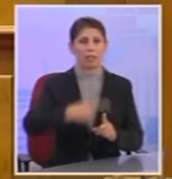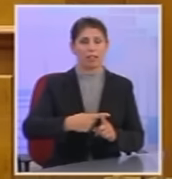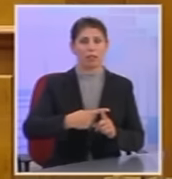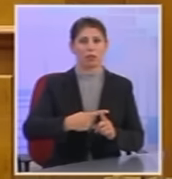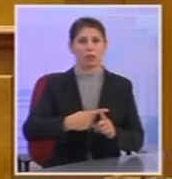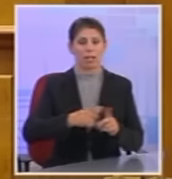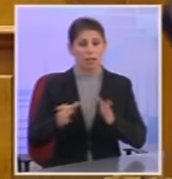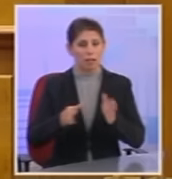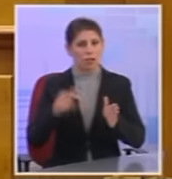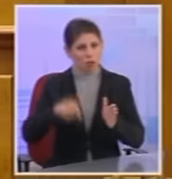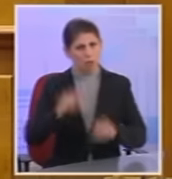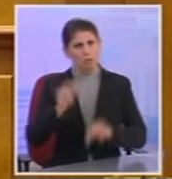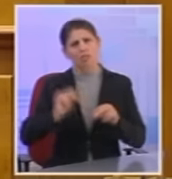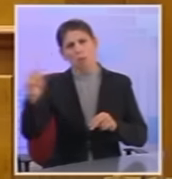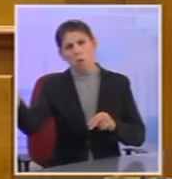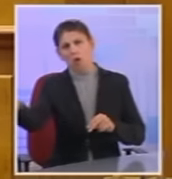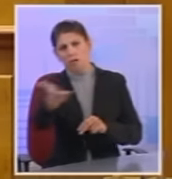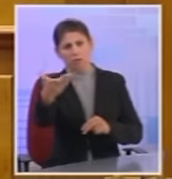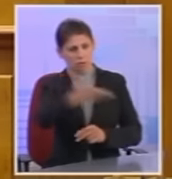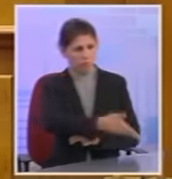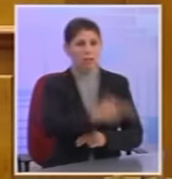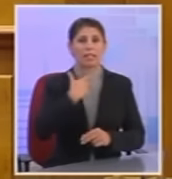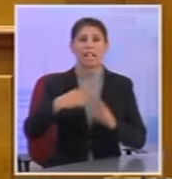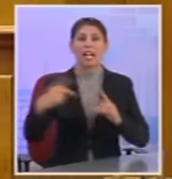πρόσημο. Τώρα ψηφίστε τα μόνοι σας, γιατί είναι